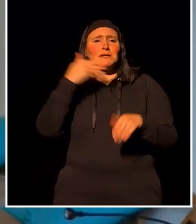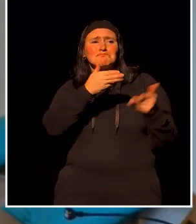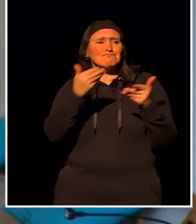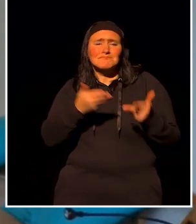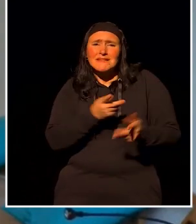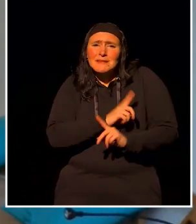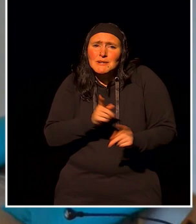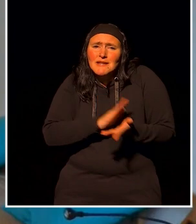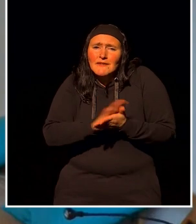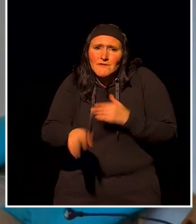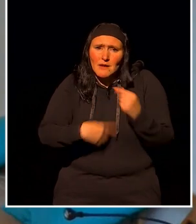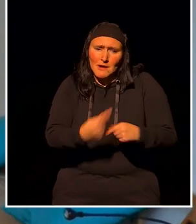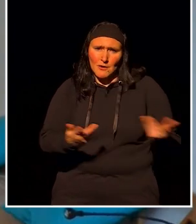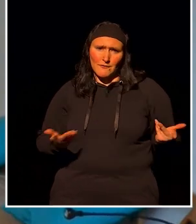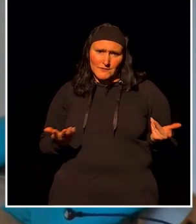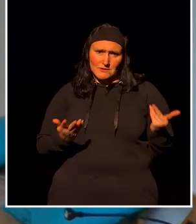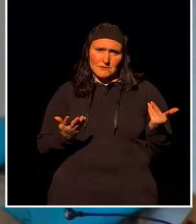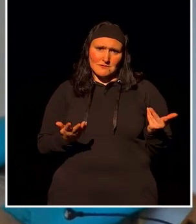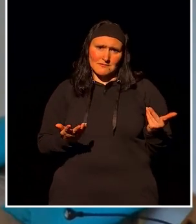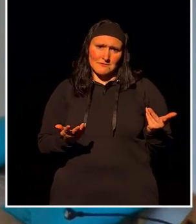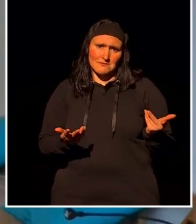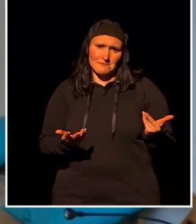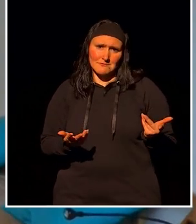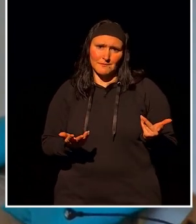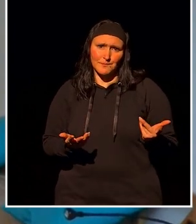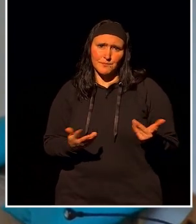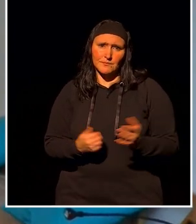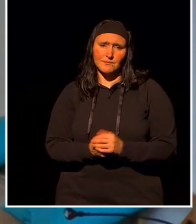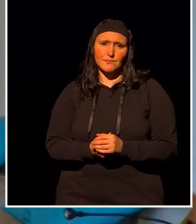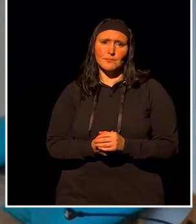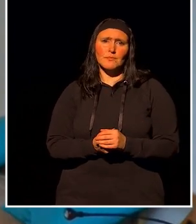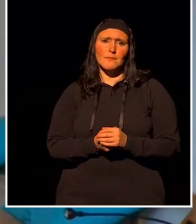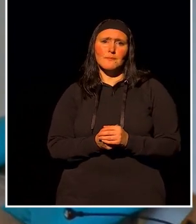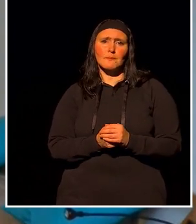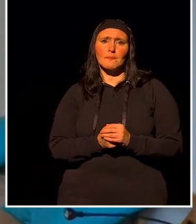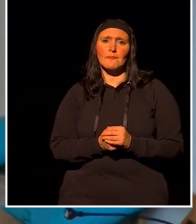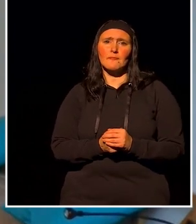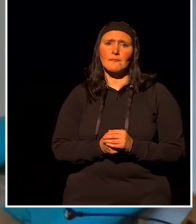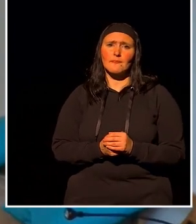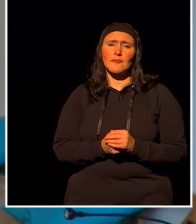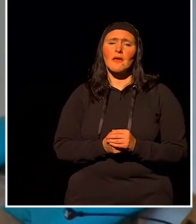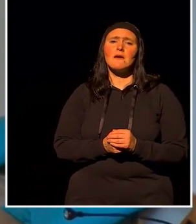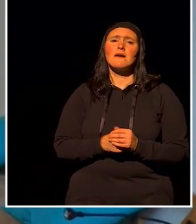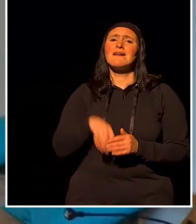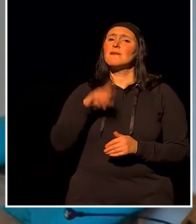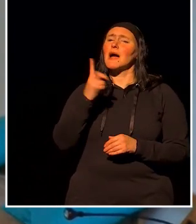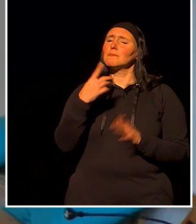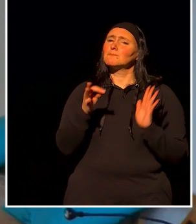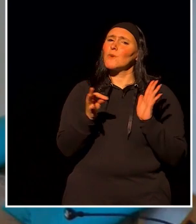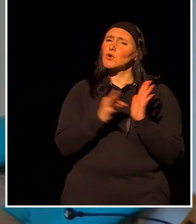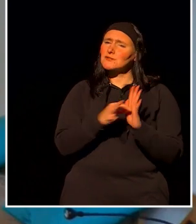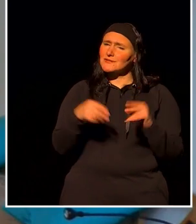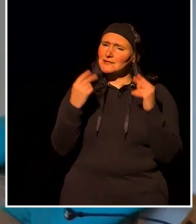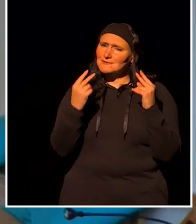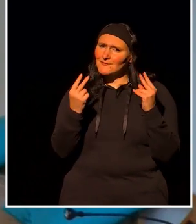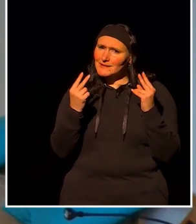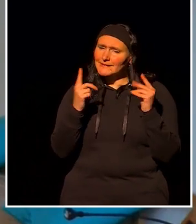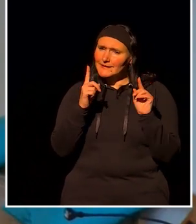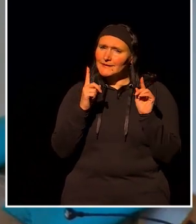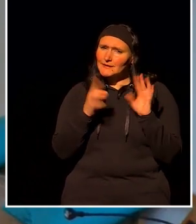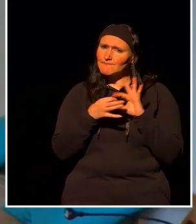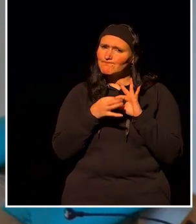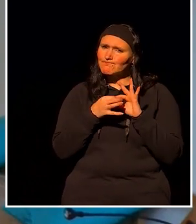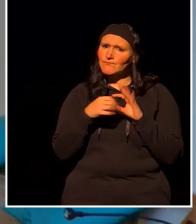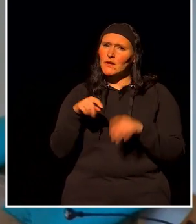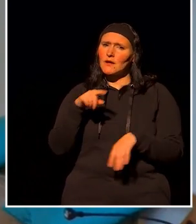einen Punkt bringen kann. Aber vielleicht noch ein Aspekt, den ich wichtig finde in Bezug auf die Frage nach dem